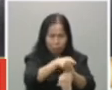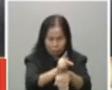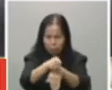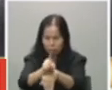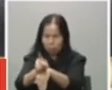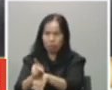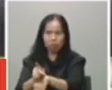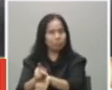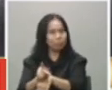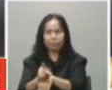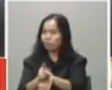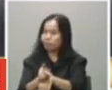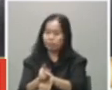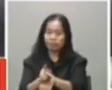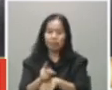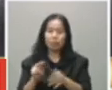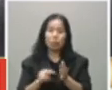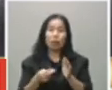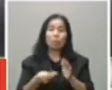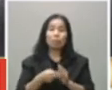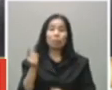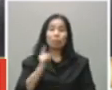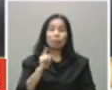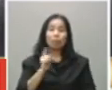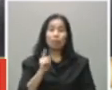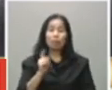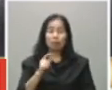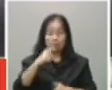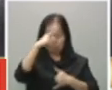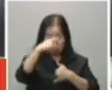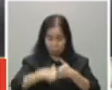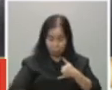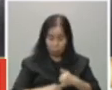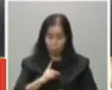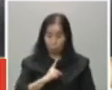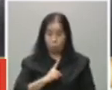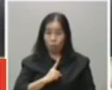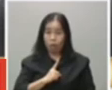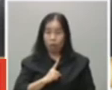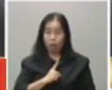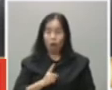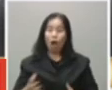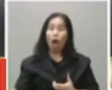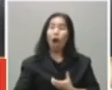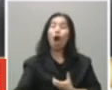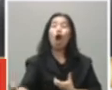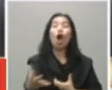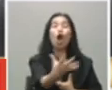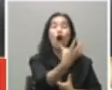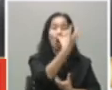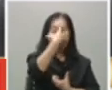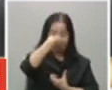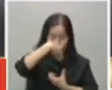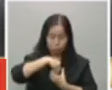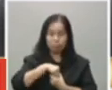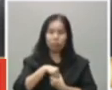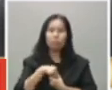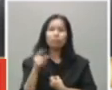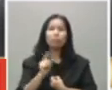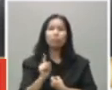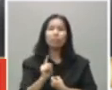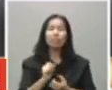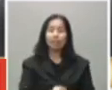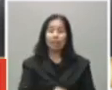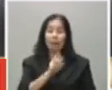ท่านเลยไม่ใช่แค่หัวหน้ารัฐบาลครับแต่ท่านเป็นมนุษย์คนเดียวครับคุมทุกอย่างระบบราชการ